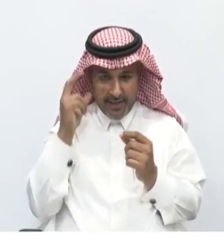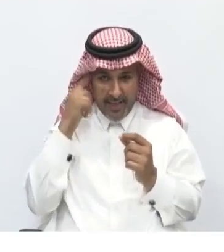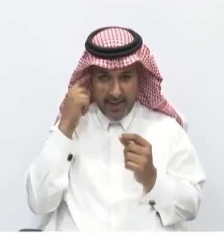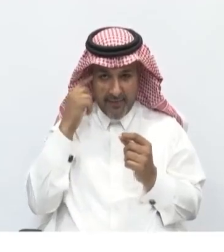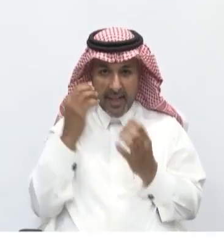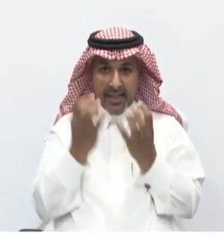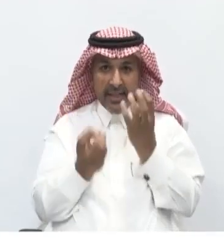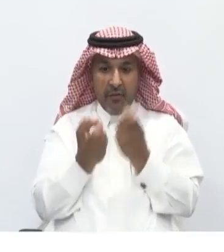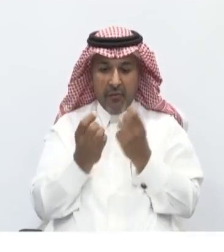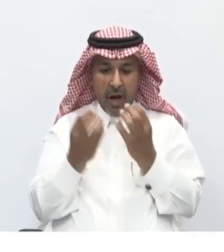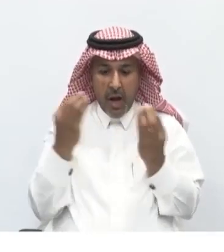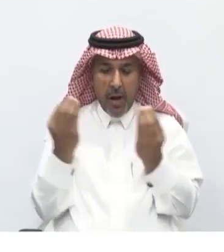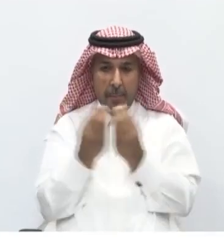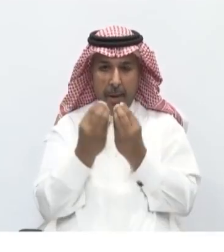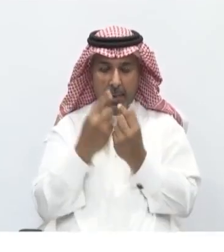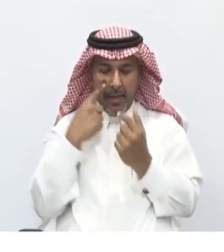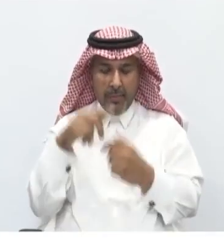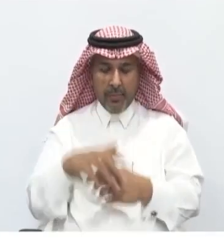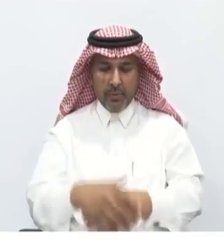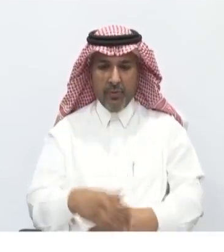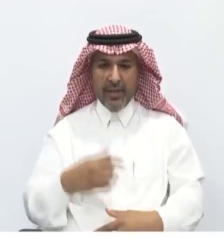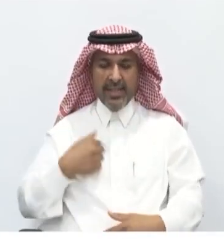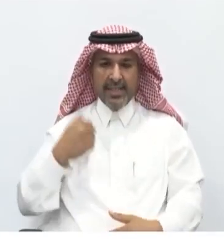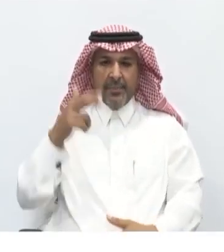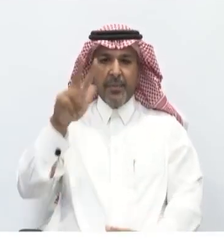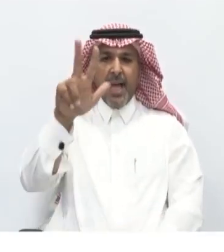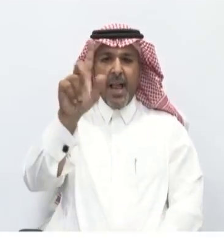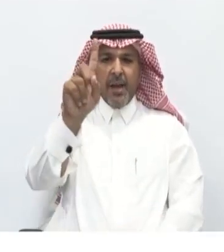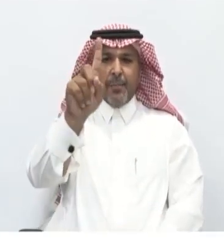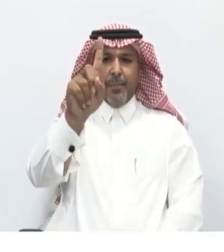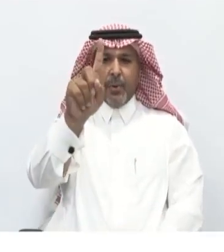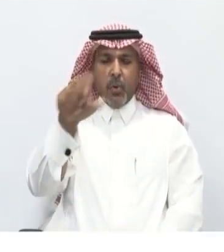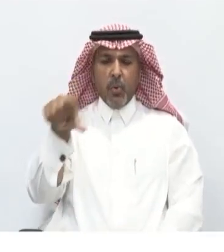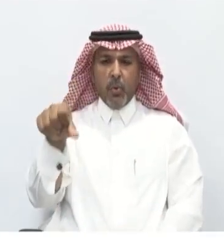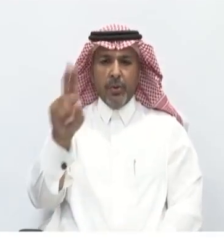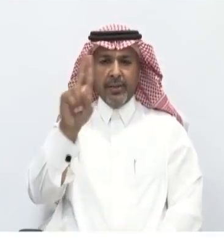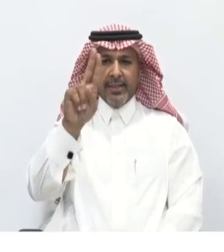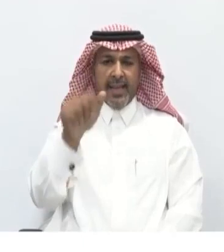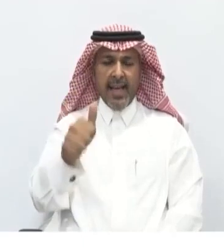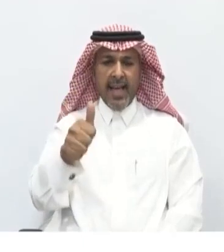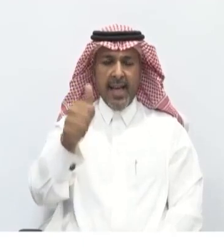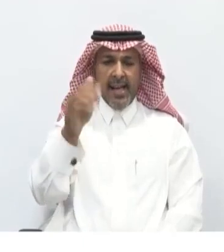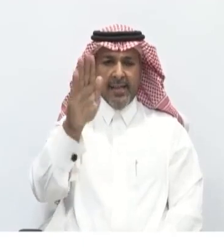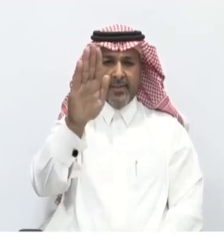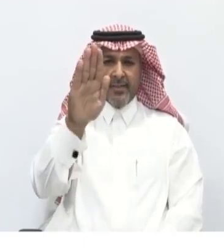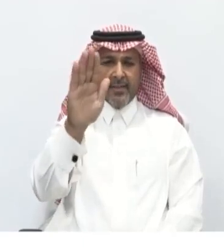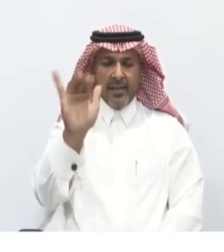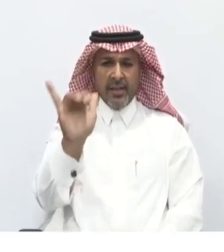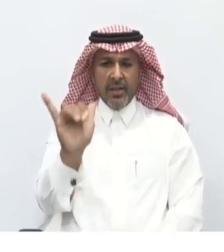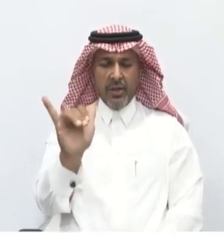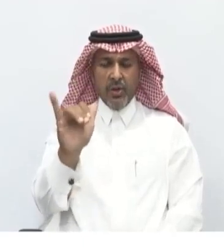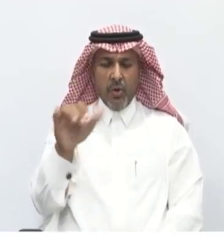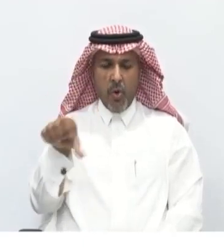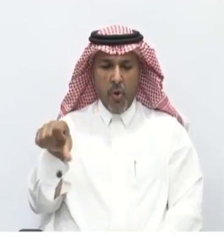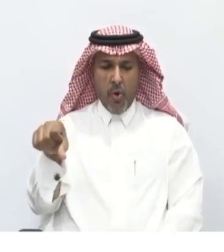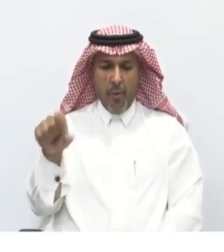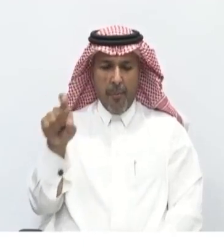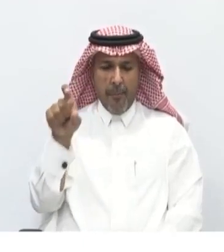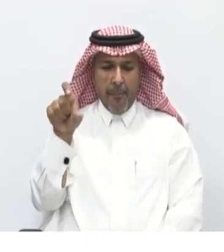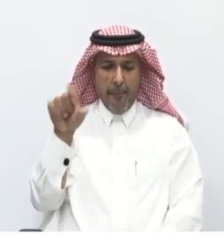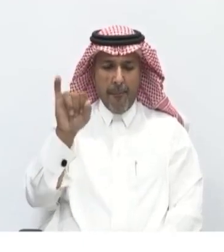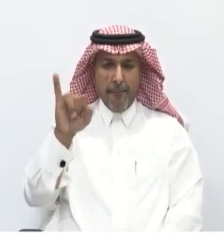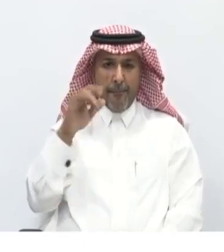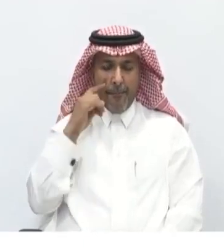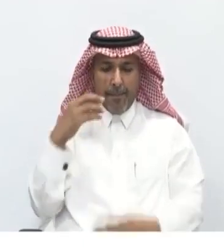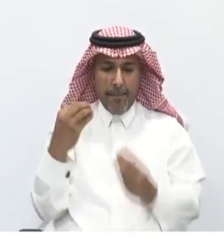البوتاسيوم كي مع البروم بي ار لتكوين بروميد البوتاسيوم